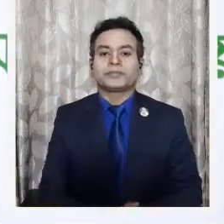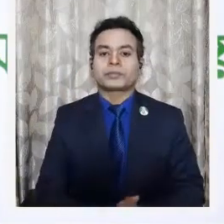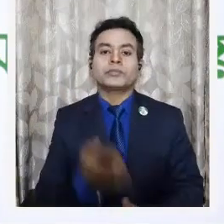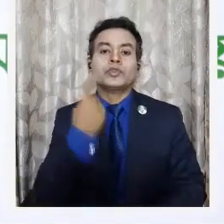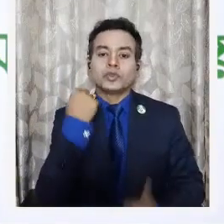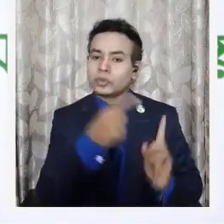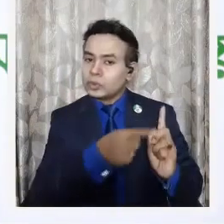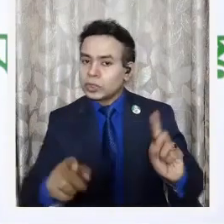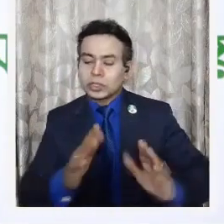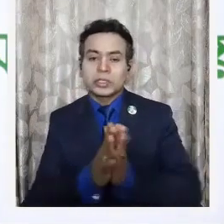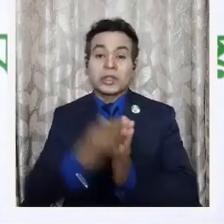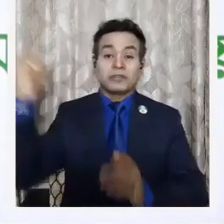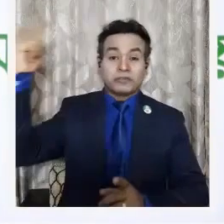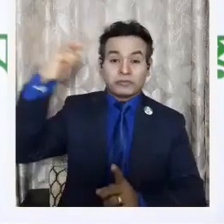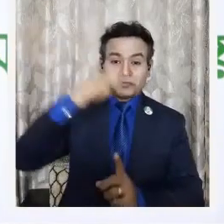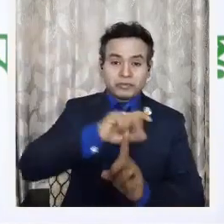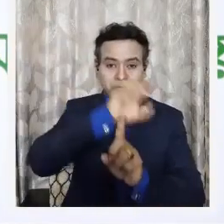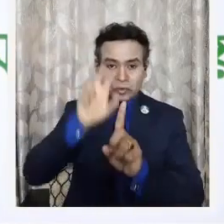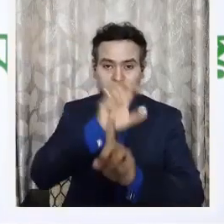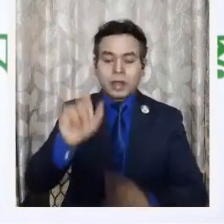4,217 জন।